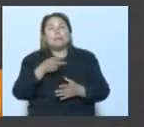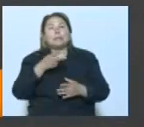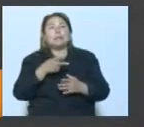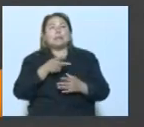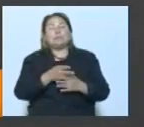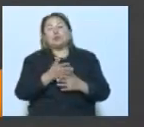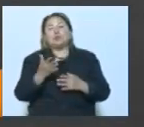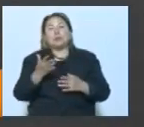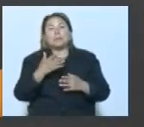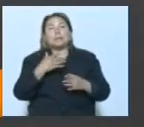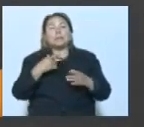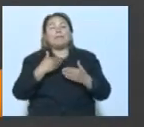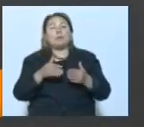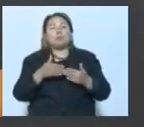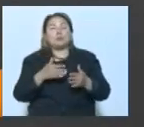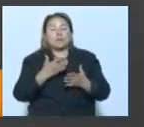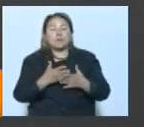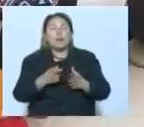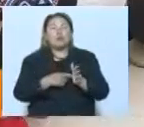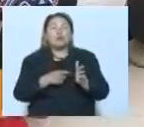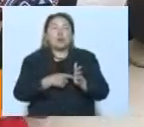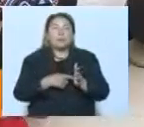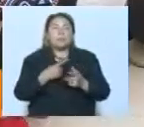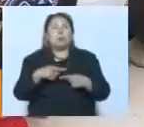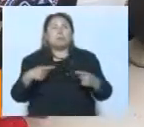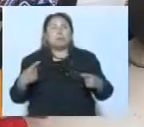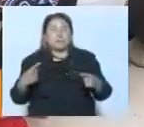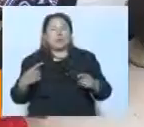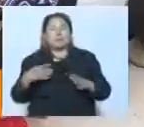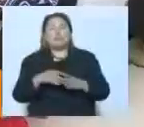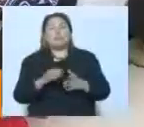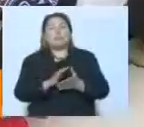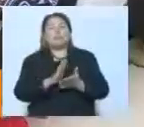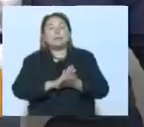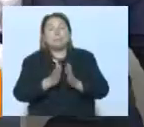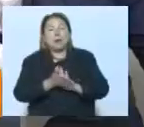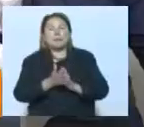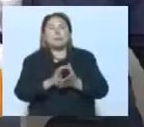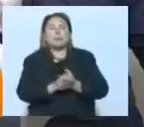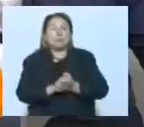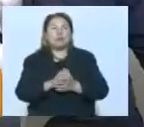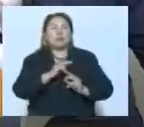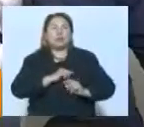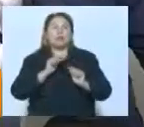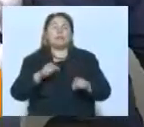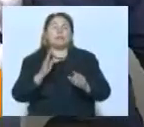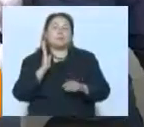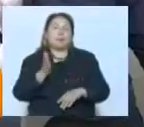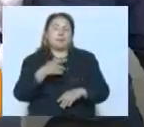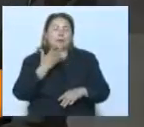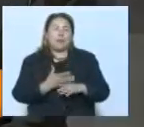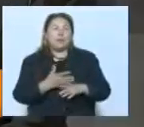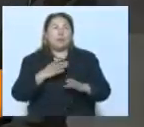жастағы түлектер де бар. Мамандарға сұраныс болған жағдайда басқармамен іскерлік ынтымақтастықта жұмыс жасайды. Айта кетейік, Күміс